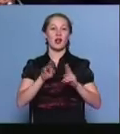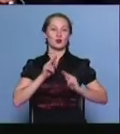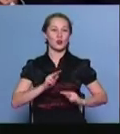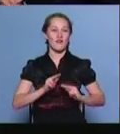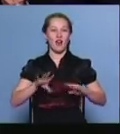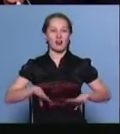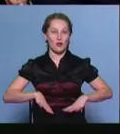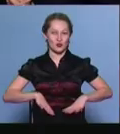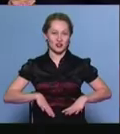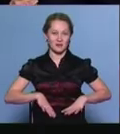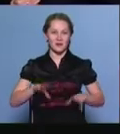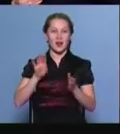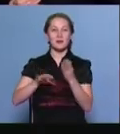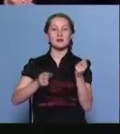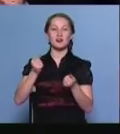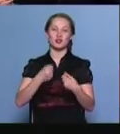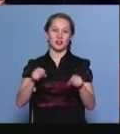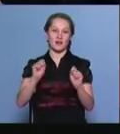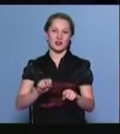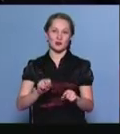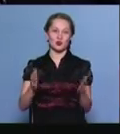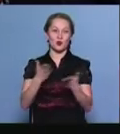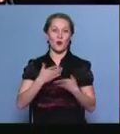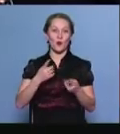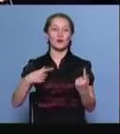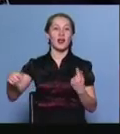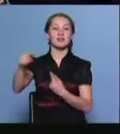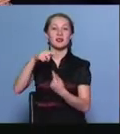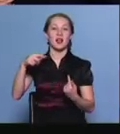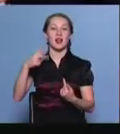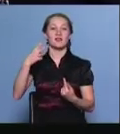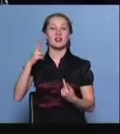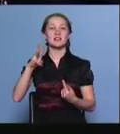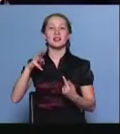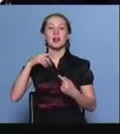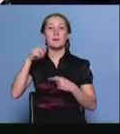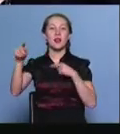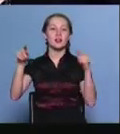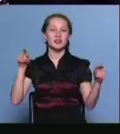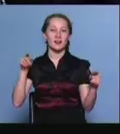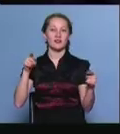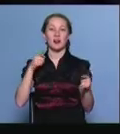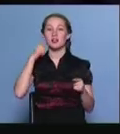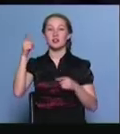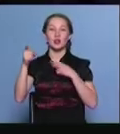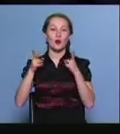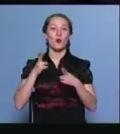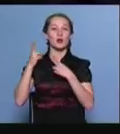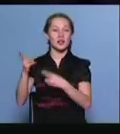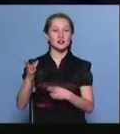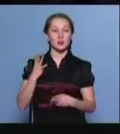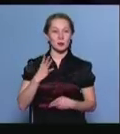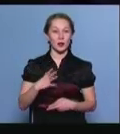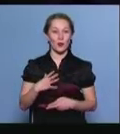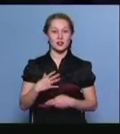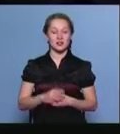нее никак. У нас территория в радиусе 20 километров, поэтому все наши населенные пункты находятся достаточно на